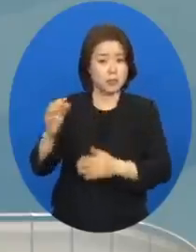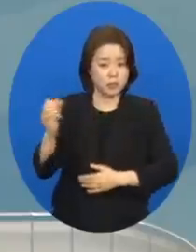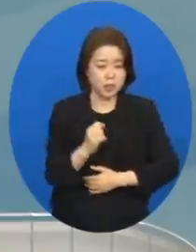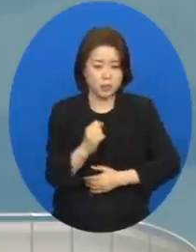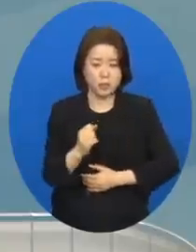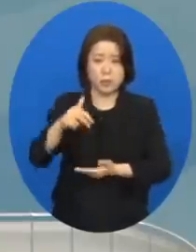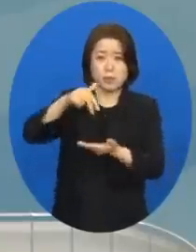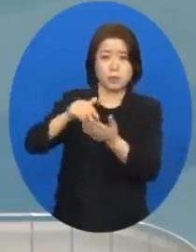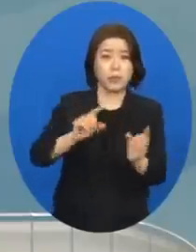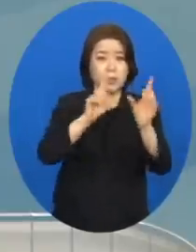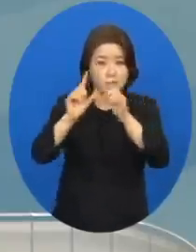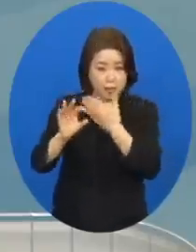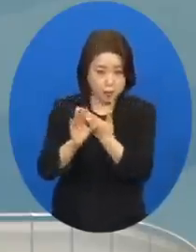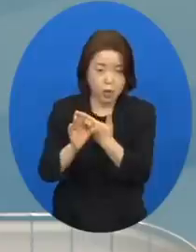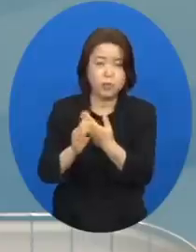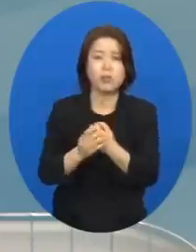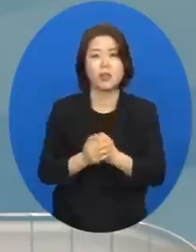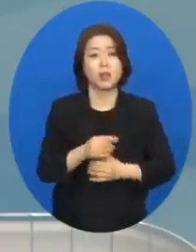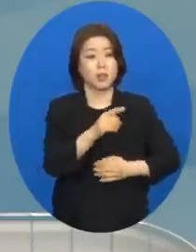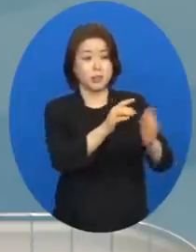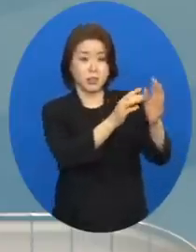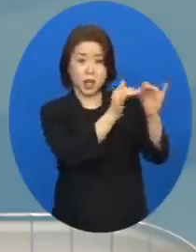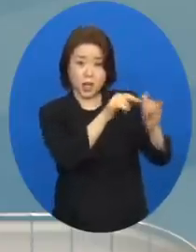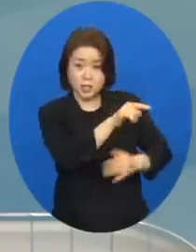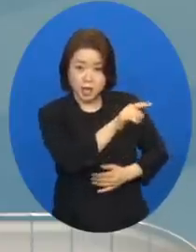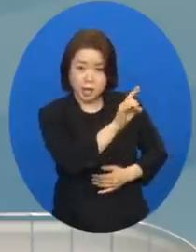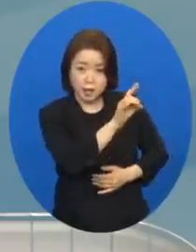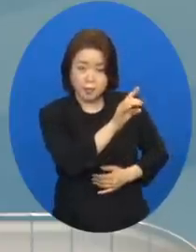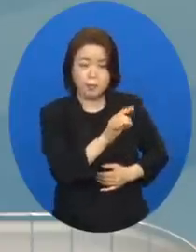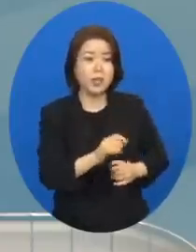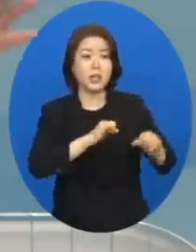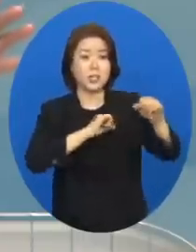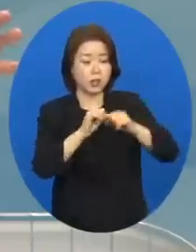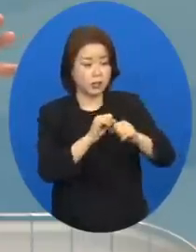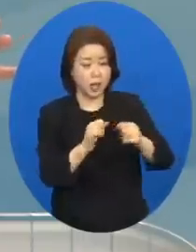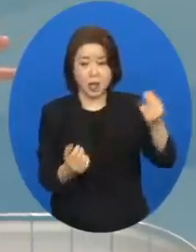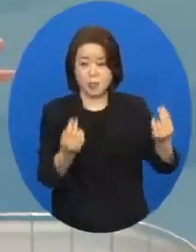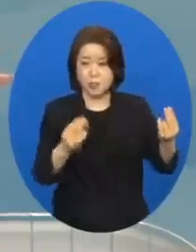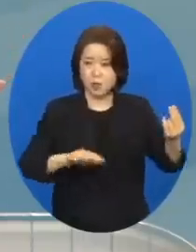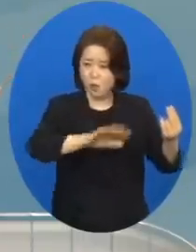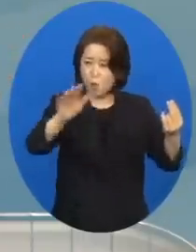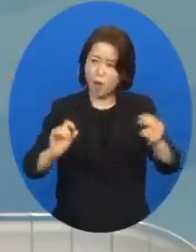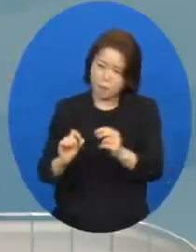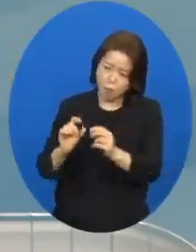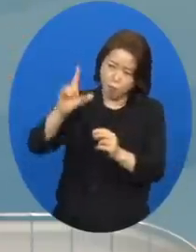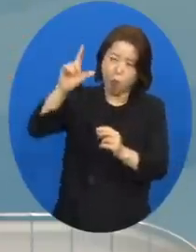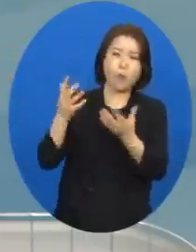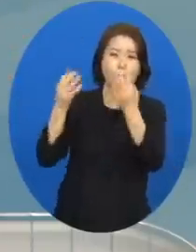서면 그 한 사람을 통해서 역사하신 것 비교가 안 되는 역사가